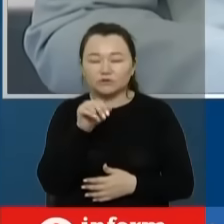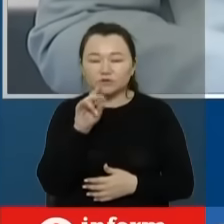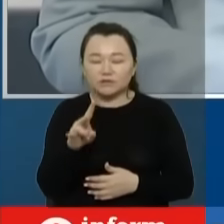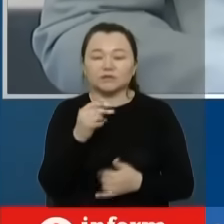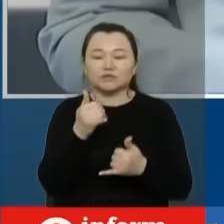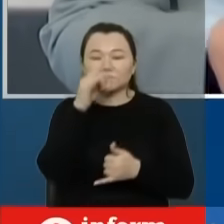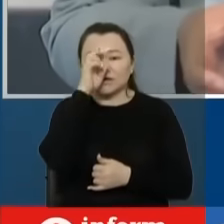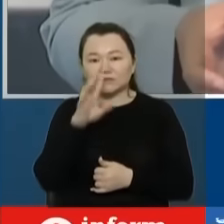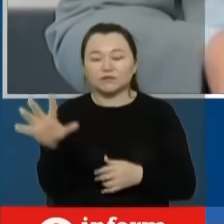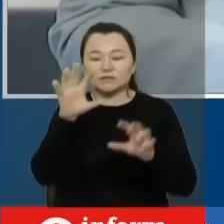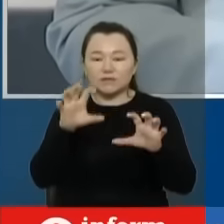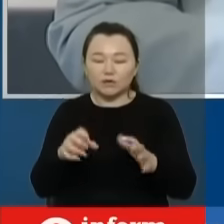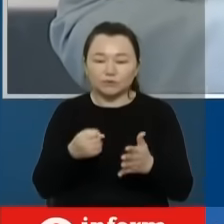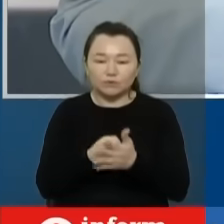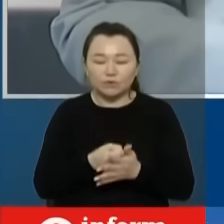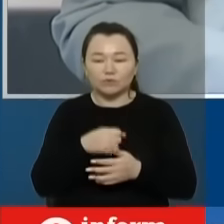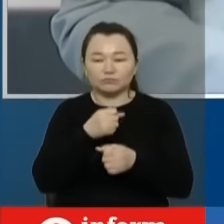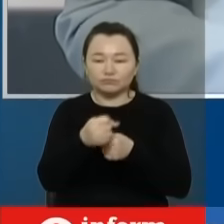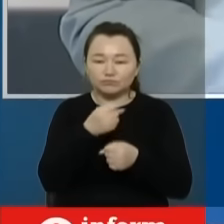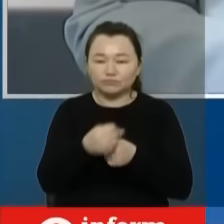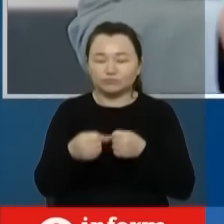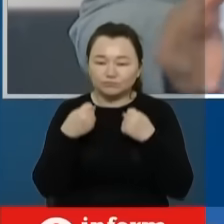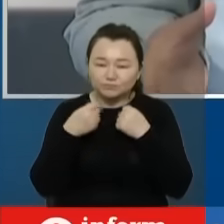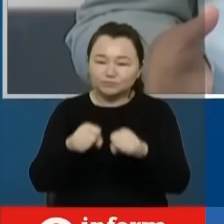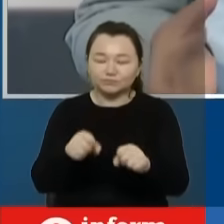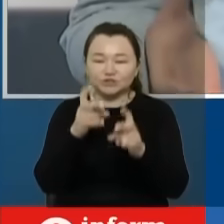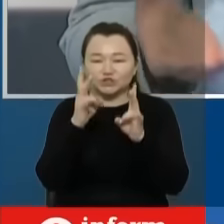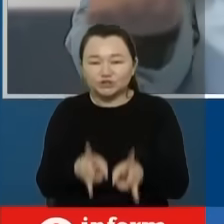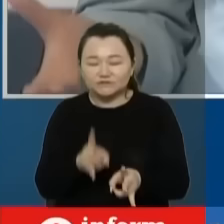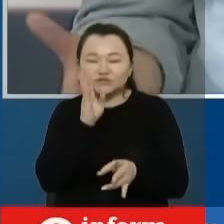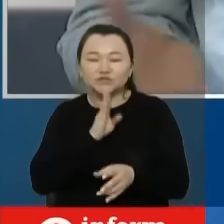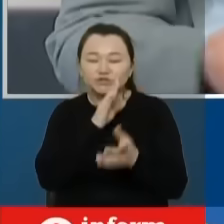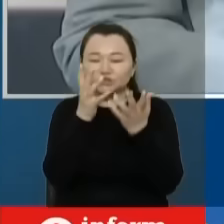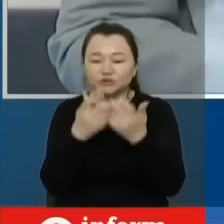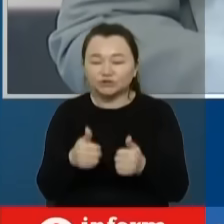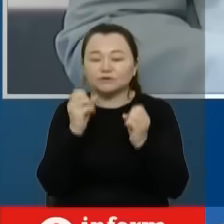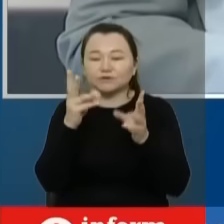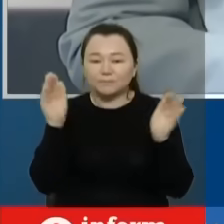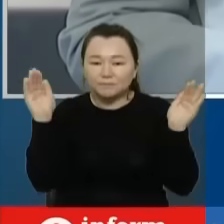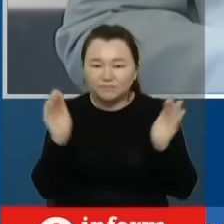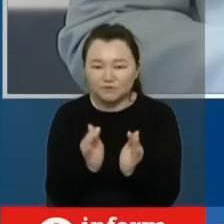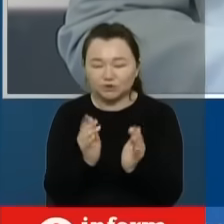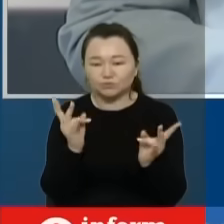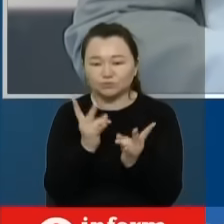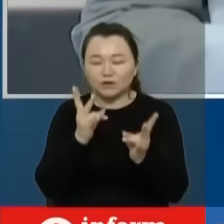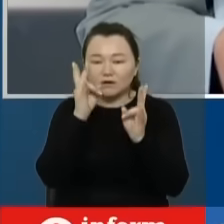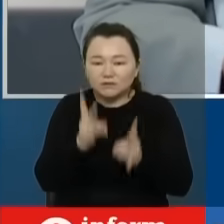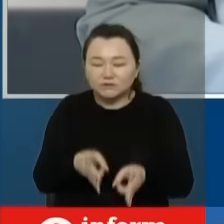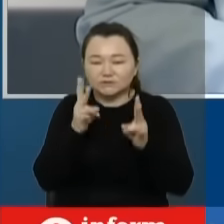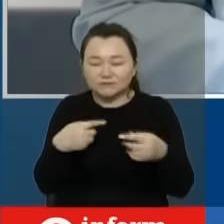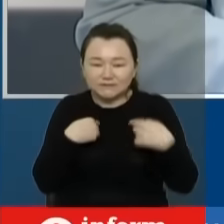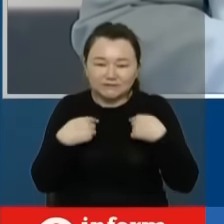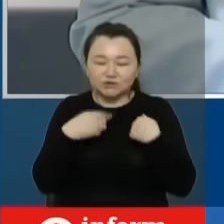заң қабылданғанша зорлық-зомбылық, ұрып-соғудың құрбандарына айналған әйелдер санын қалай азайта аламыз? Жәбір көрген нәзік жандыларға